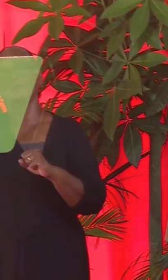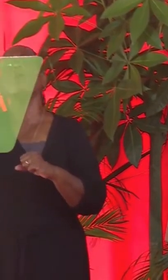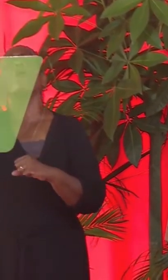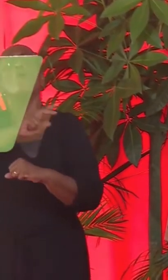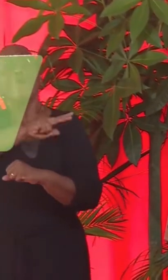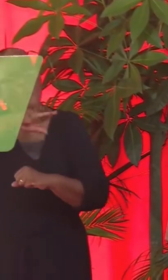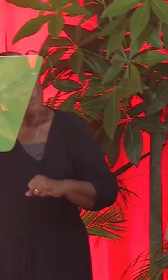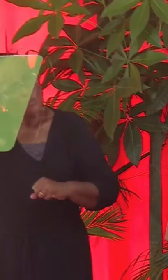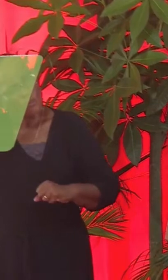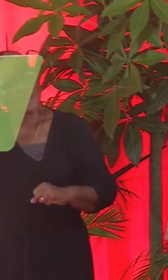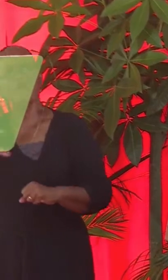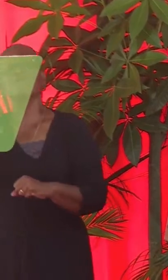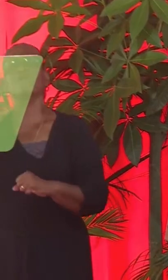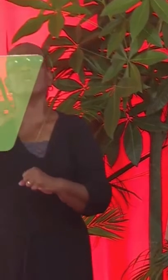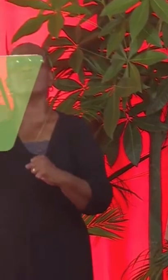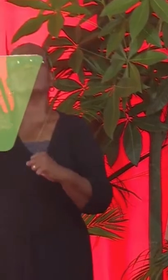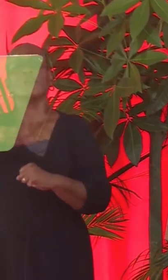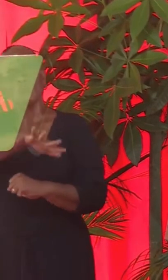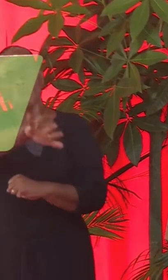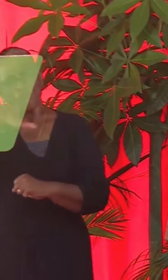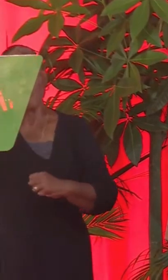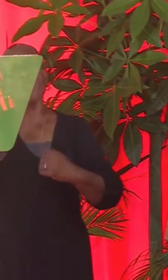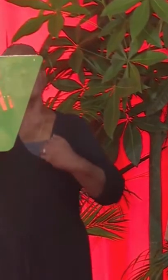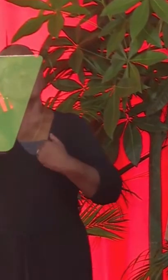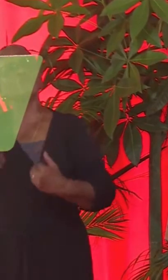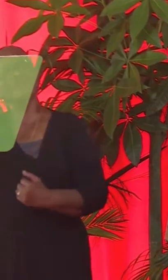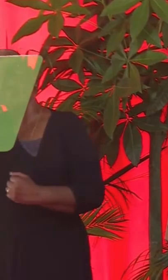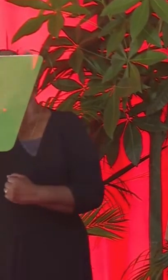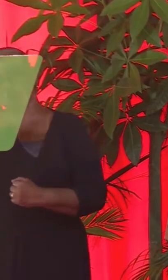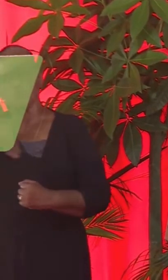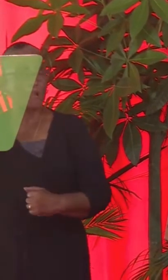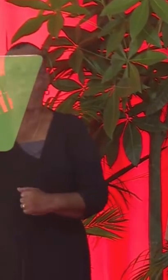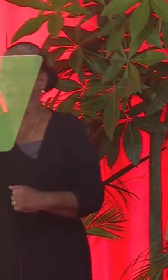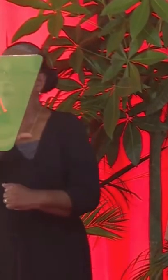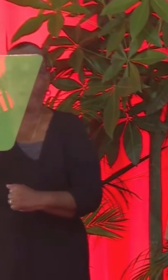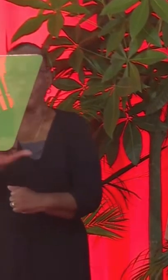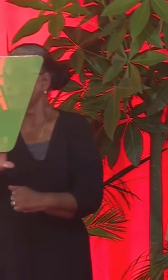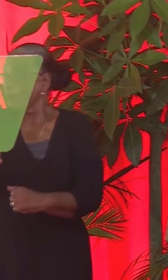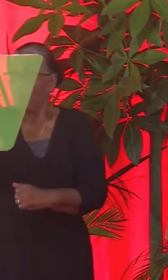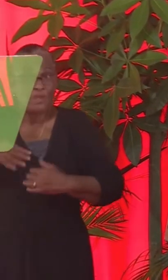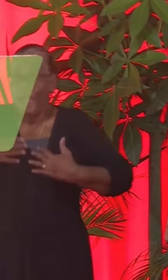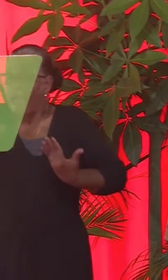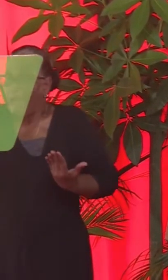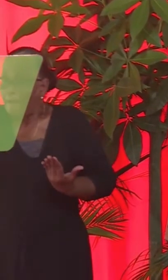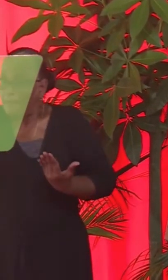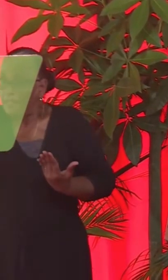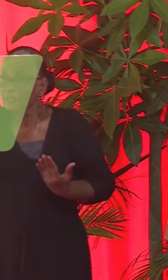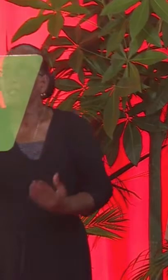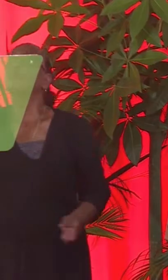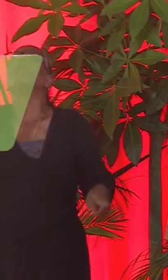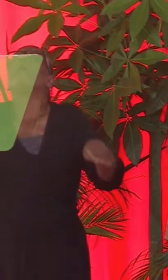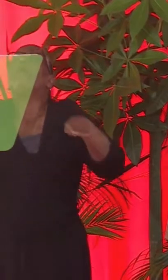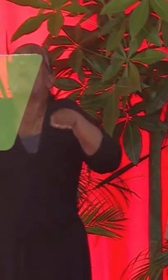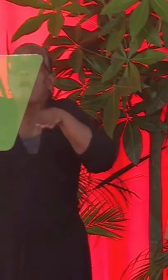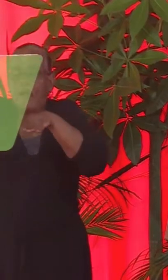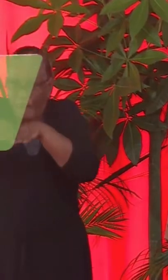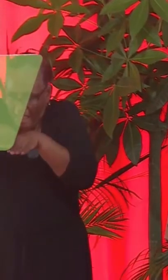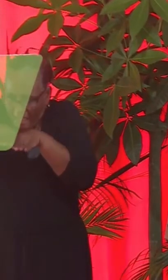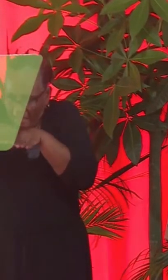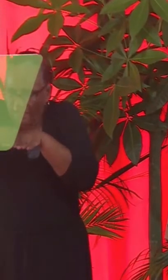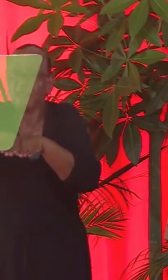Wij kinderen uit het volk van Suriname, wij hebben geen andere keus dan solidair te zijn met het volk.